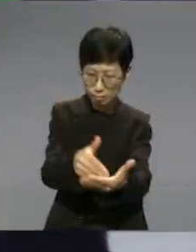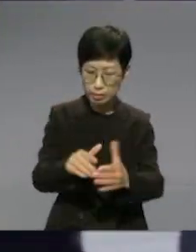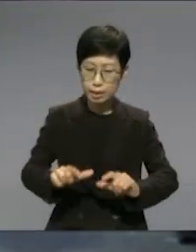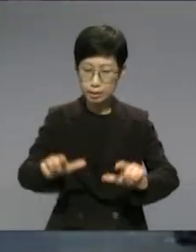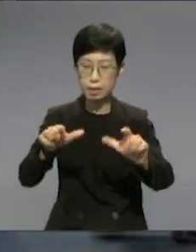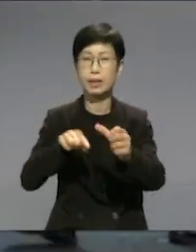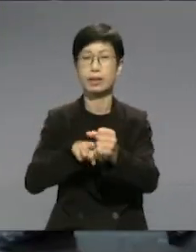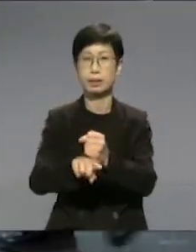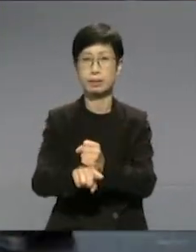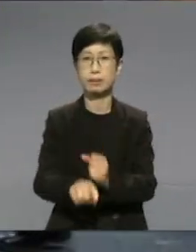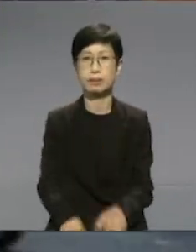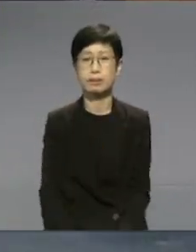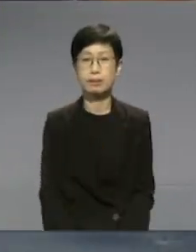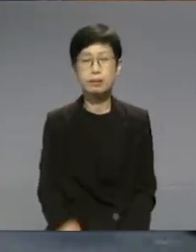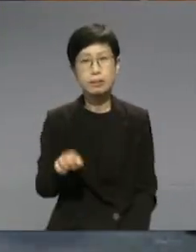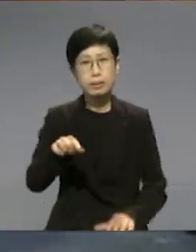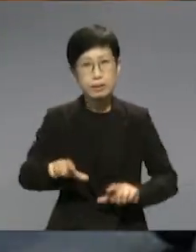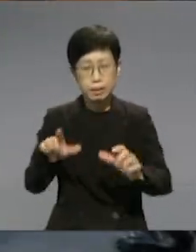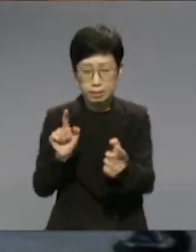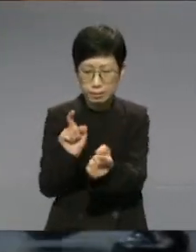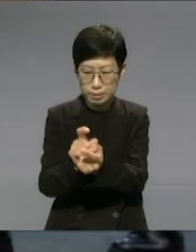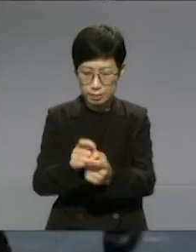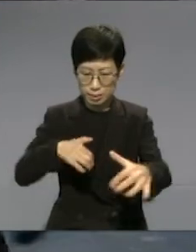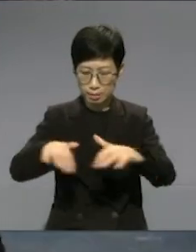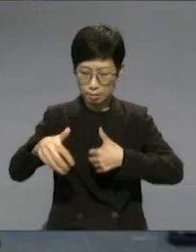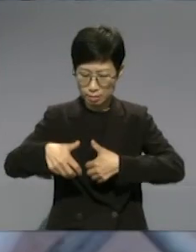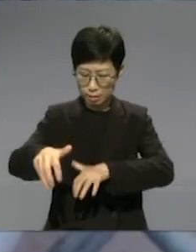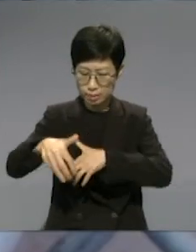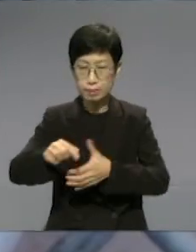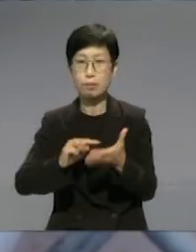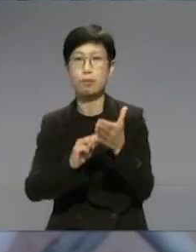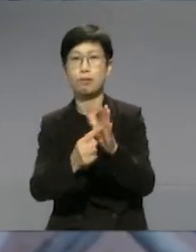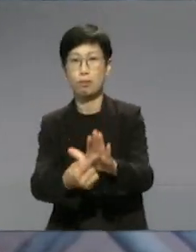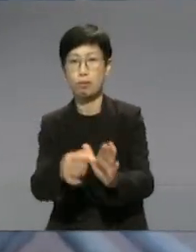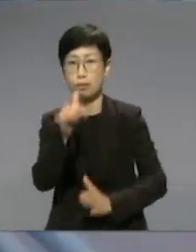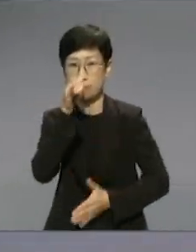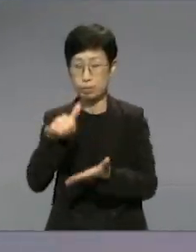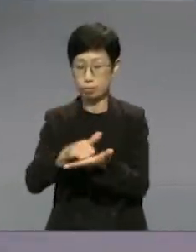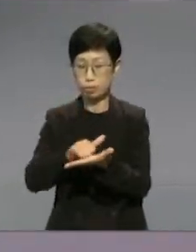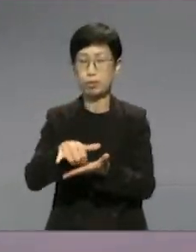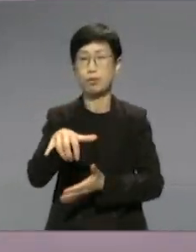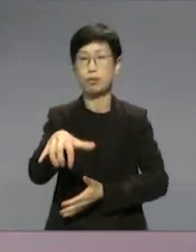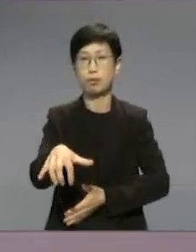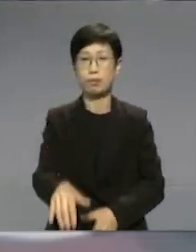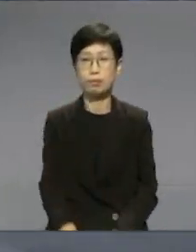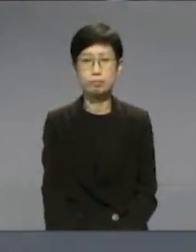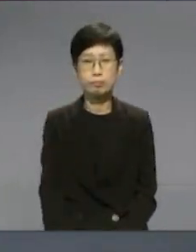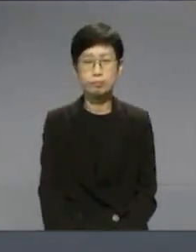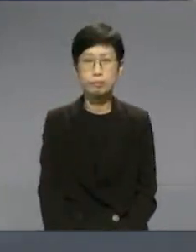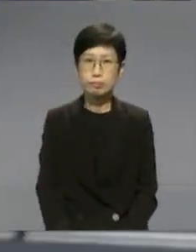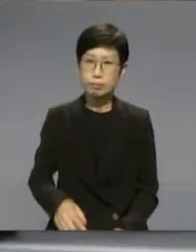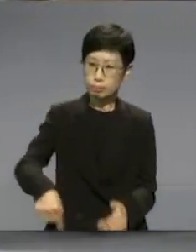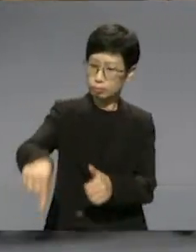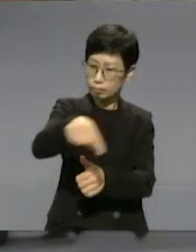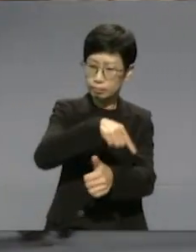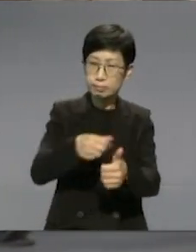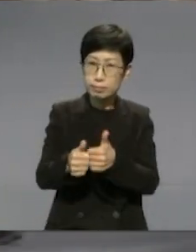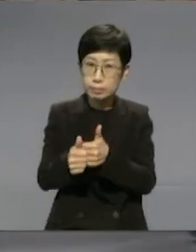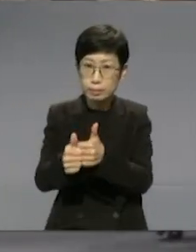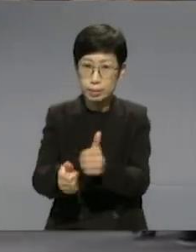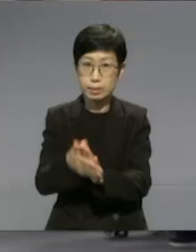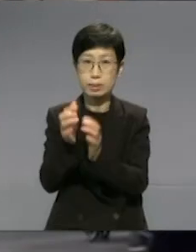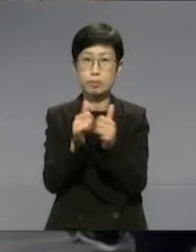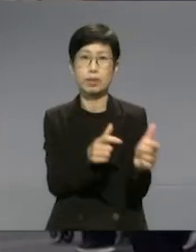의미하는데요 콜럼버스의 날를 맞아 거리 행진 공연이 펼쳐진 뉴욕 거리 장엄한 분위기를 뿜는 행렬을 따라